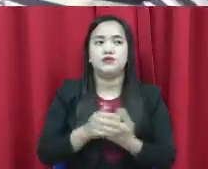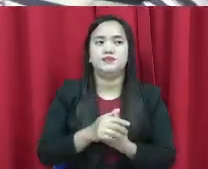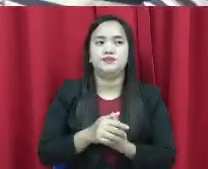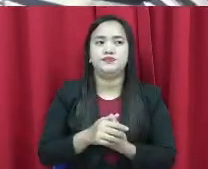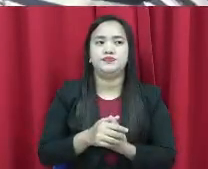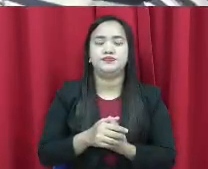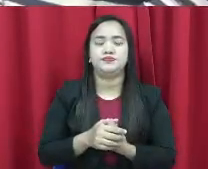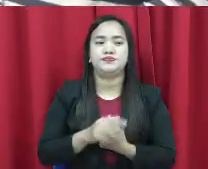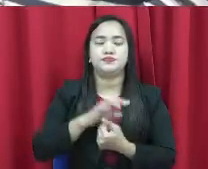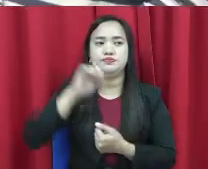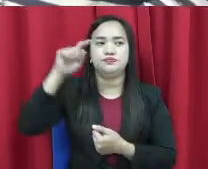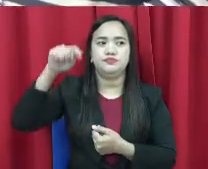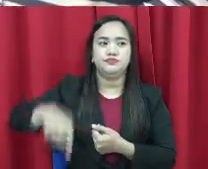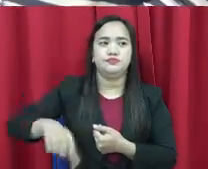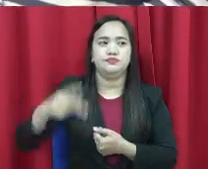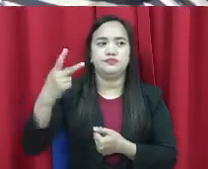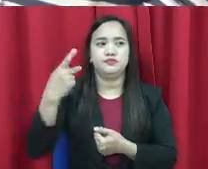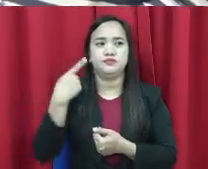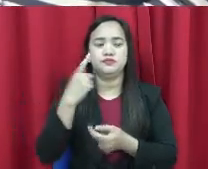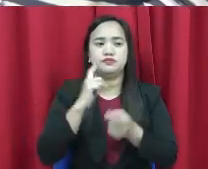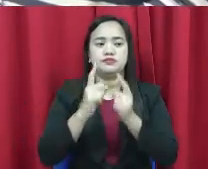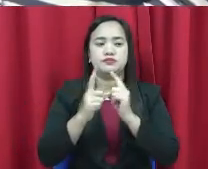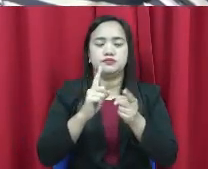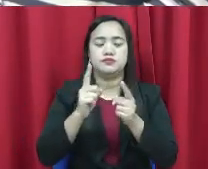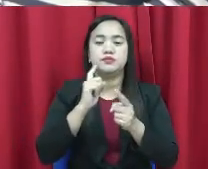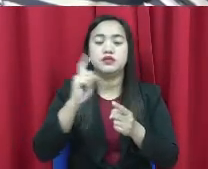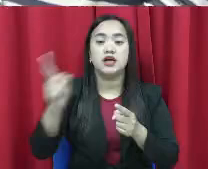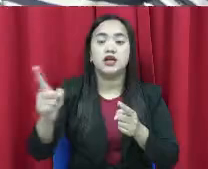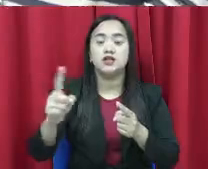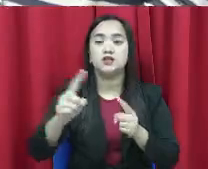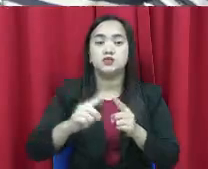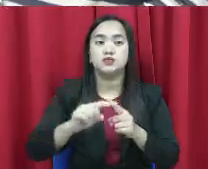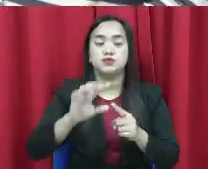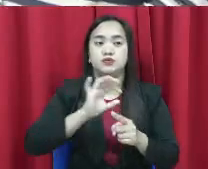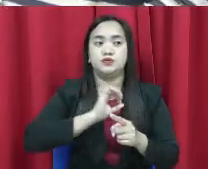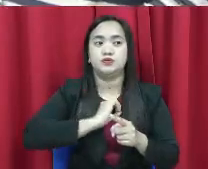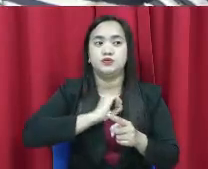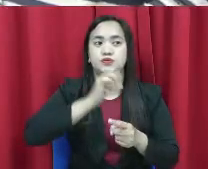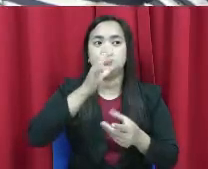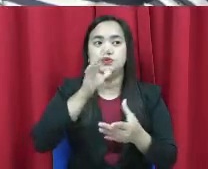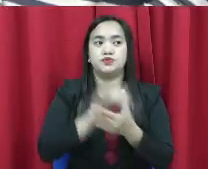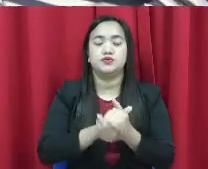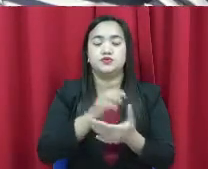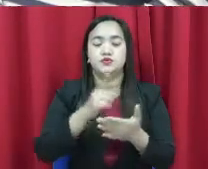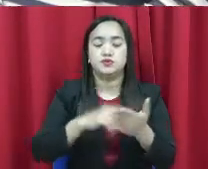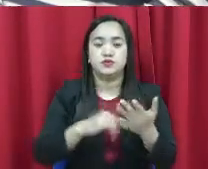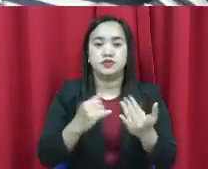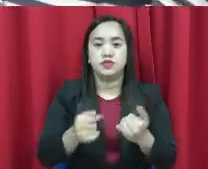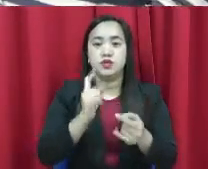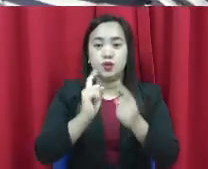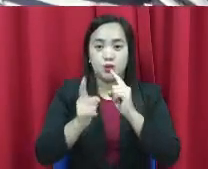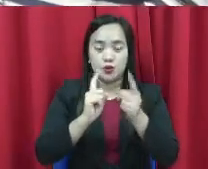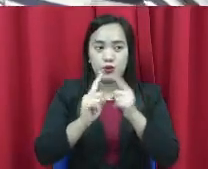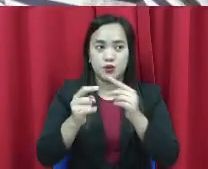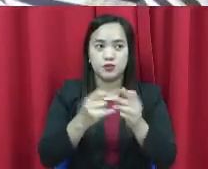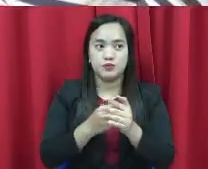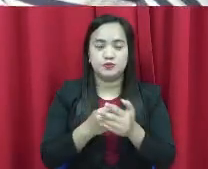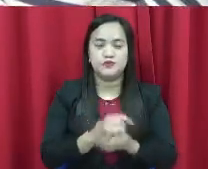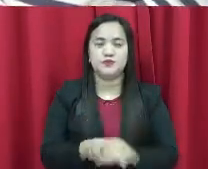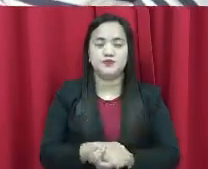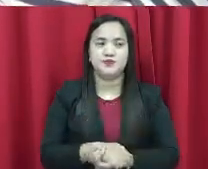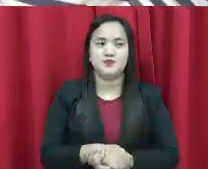bumaba Dito ay diniscuss ko muna sa aking asawa kung ano yung pag-uusapan natin dito kaya sabi